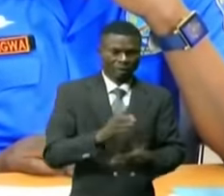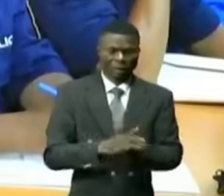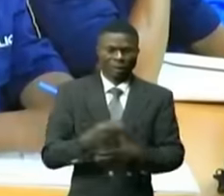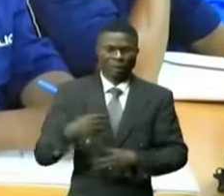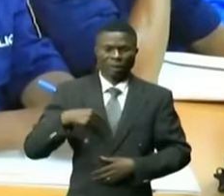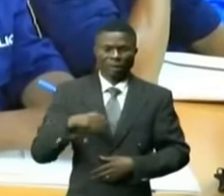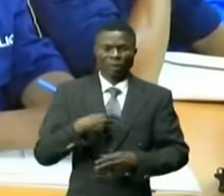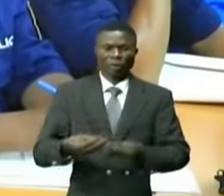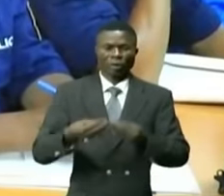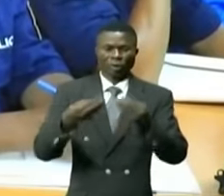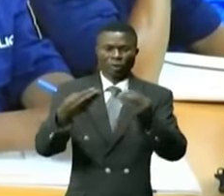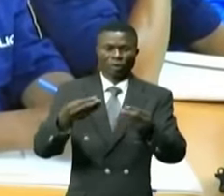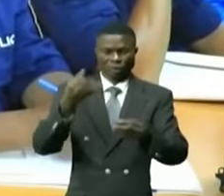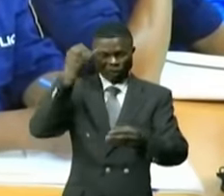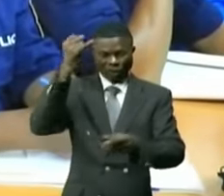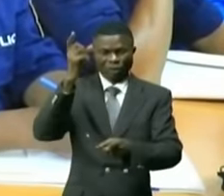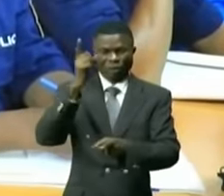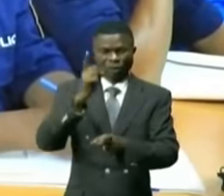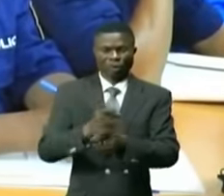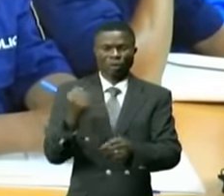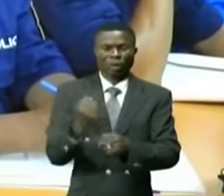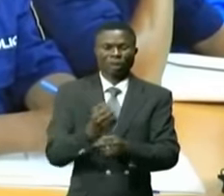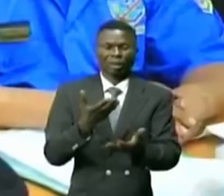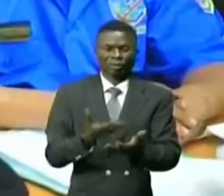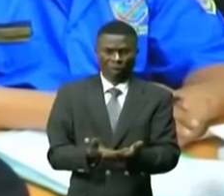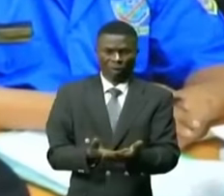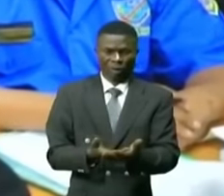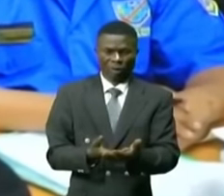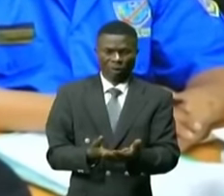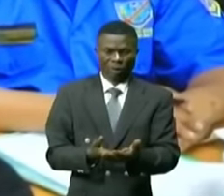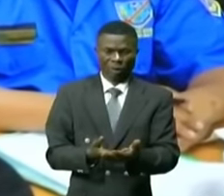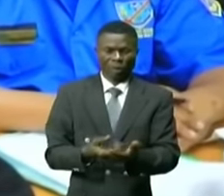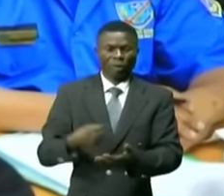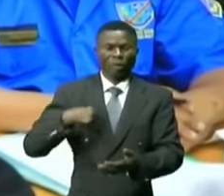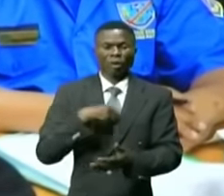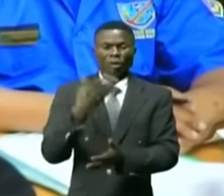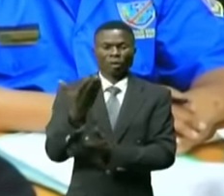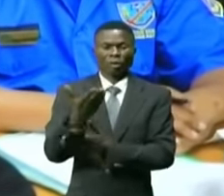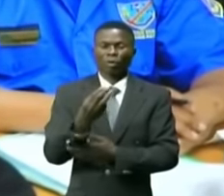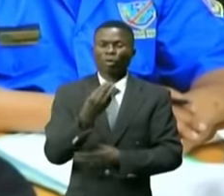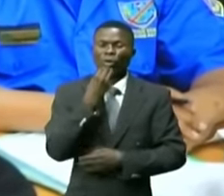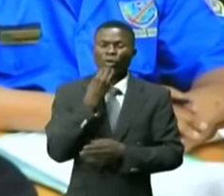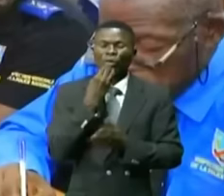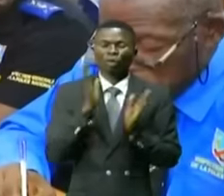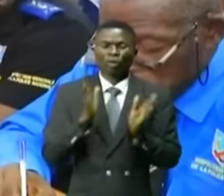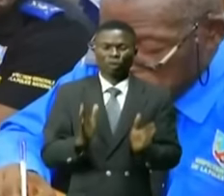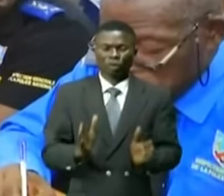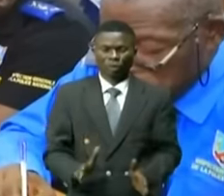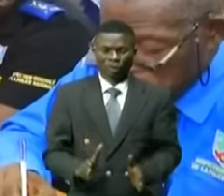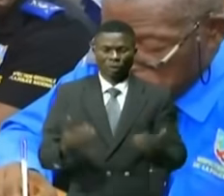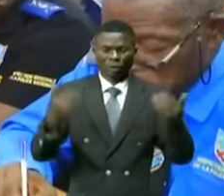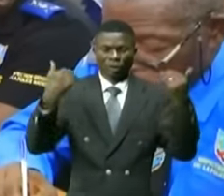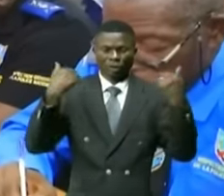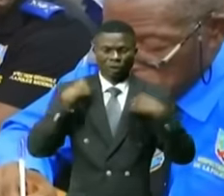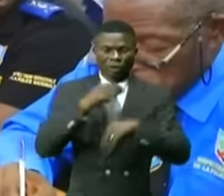donné des directives de travail. Nous avons demandé aux inspecteurs et aux chefs